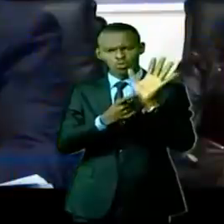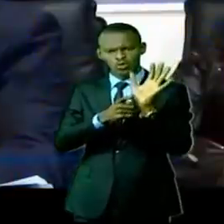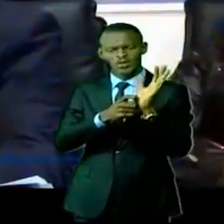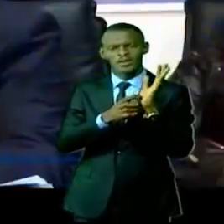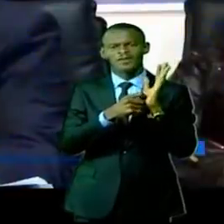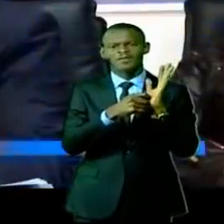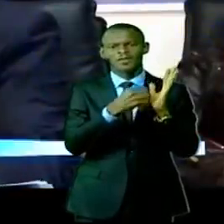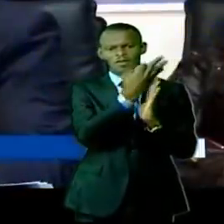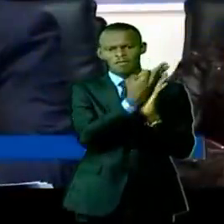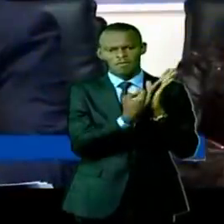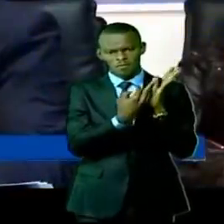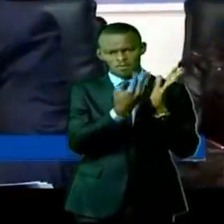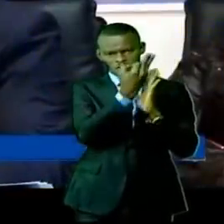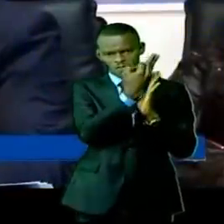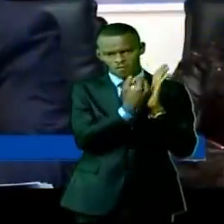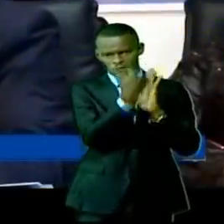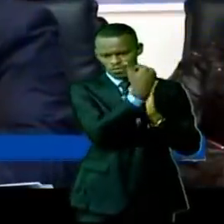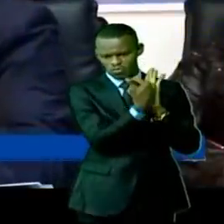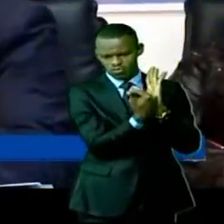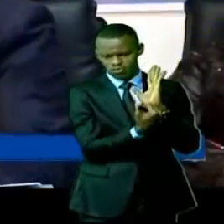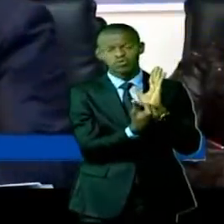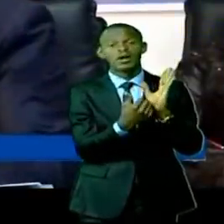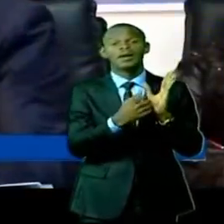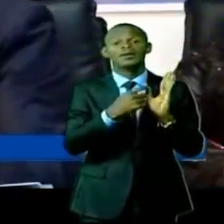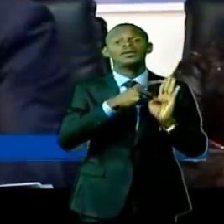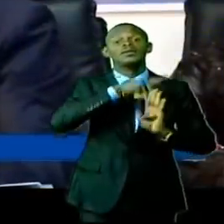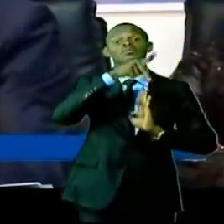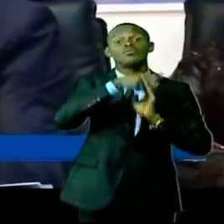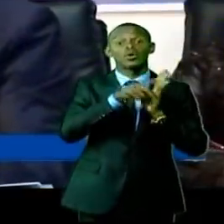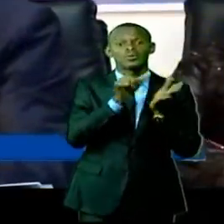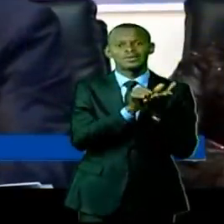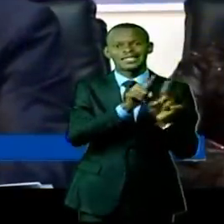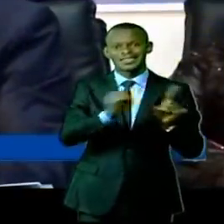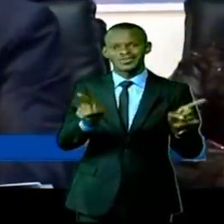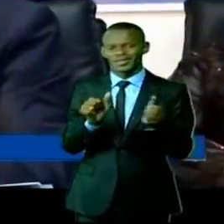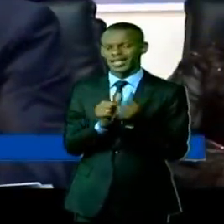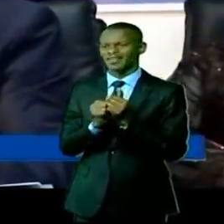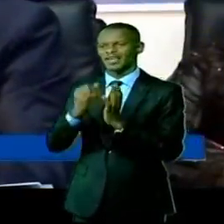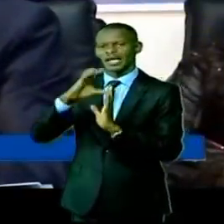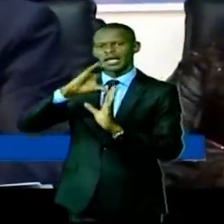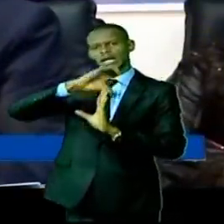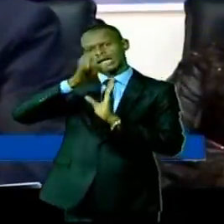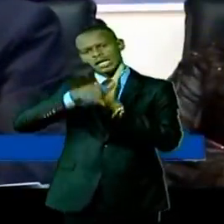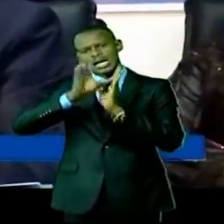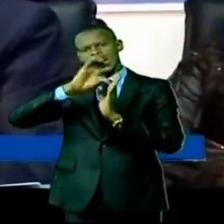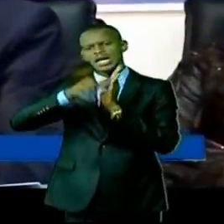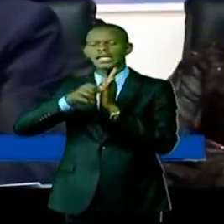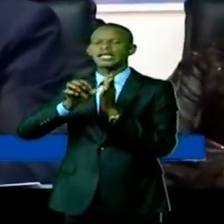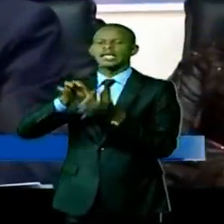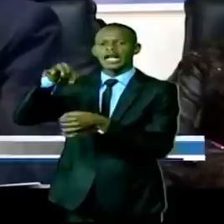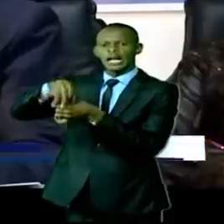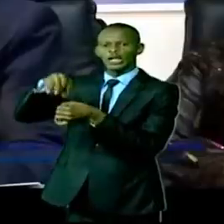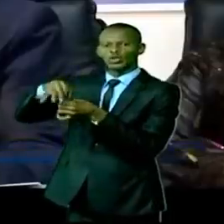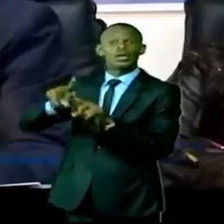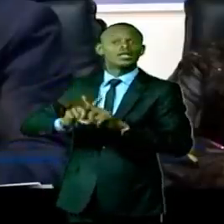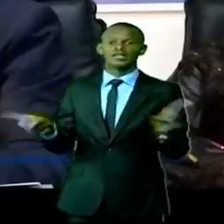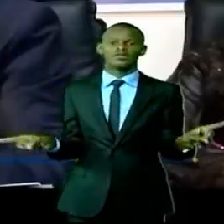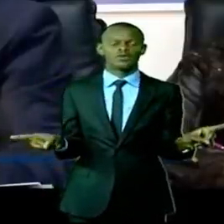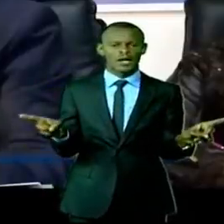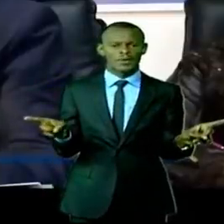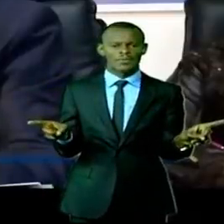de route que la CENI publie ce jour n'est pas à confondre avec le calendrier électoral qui sera